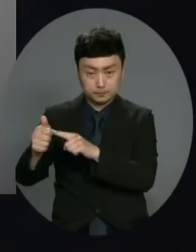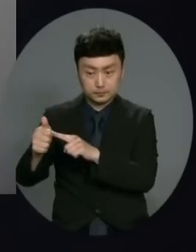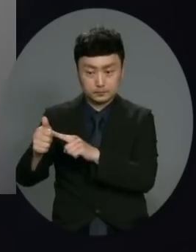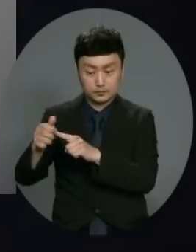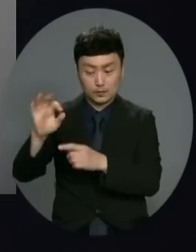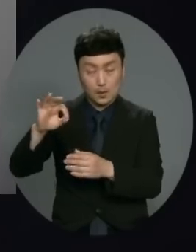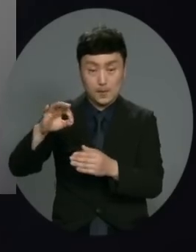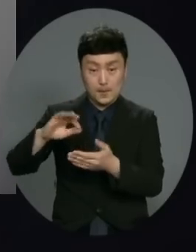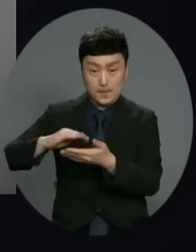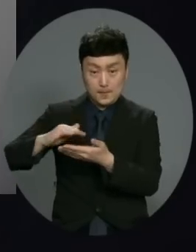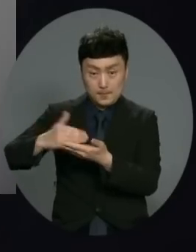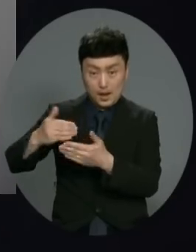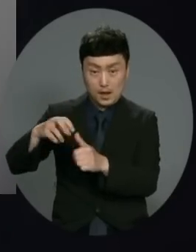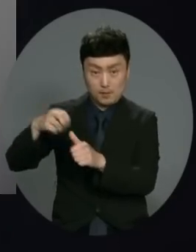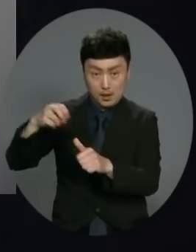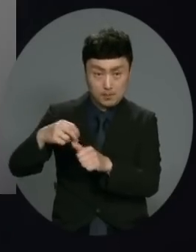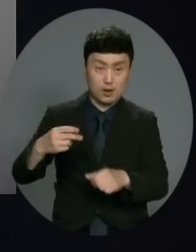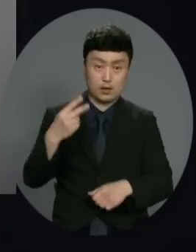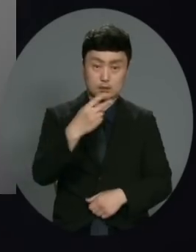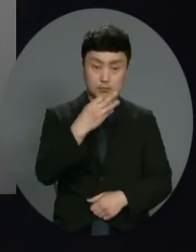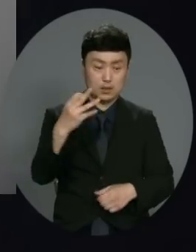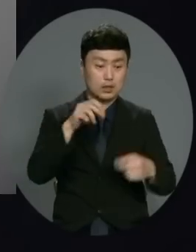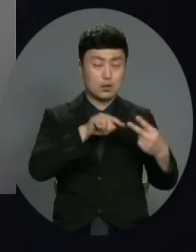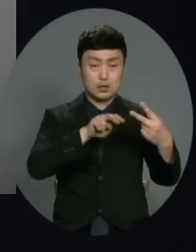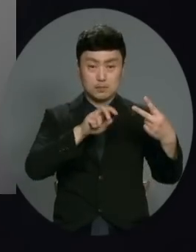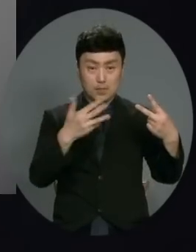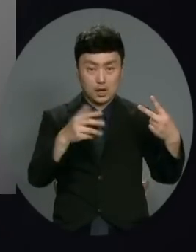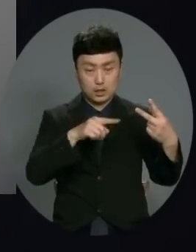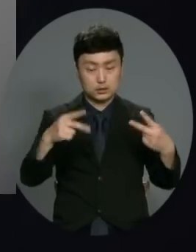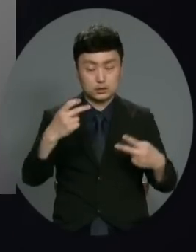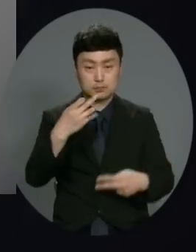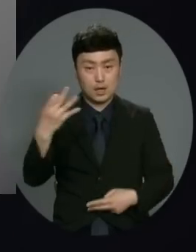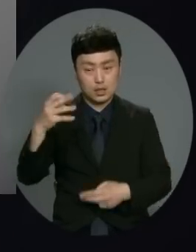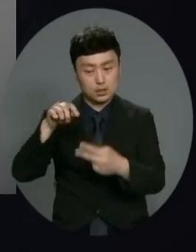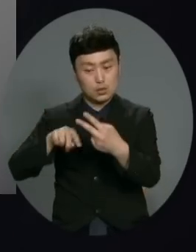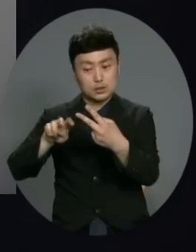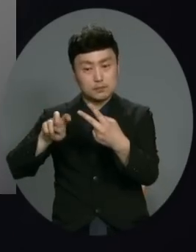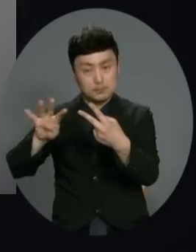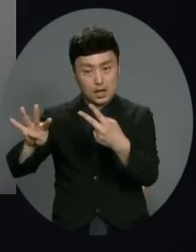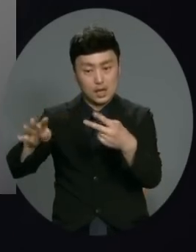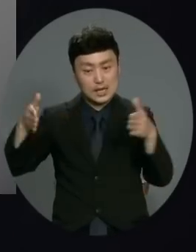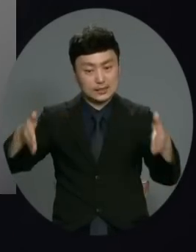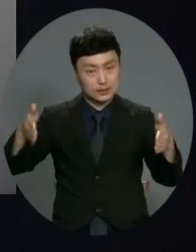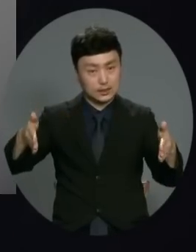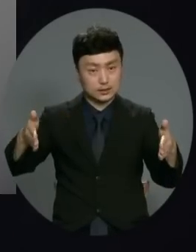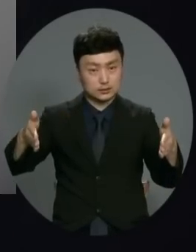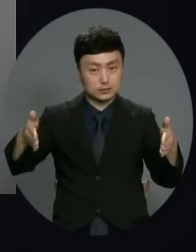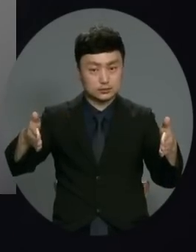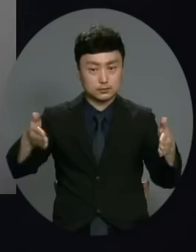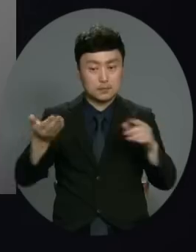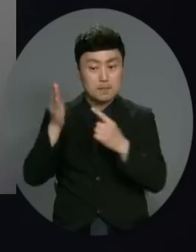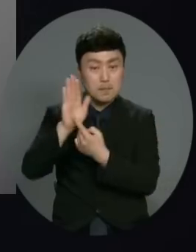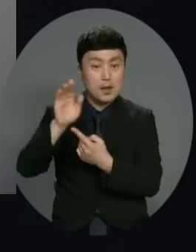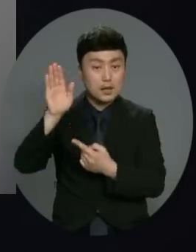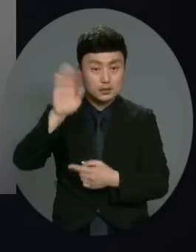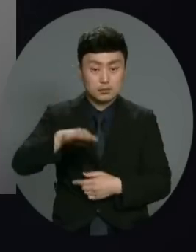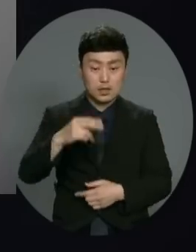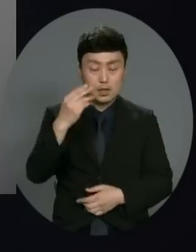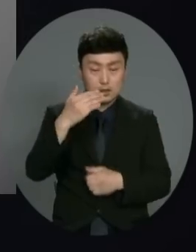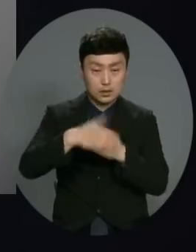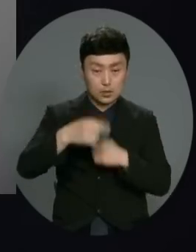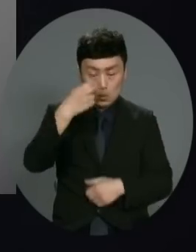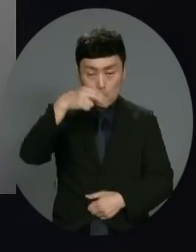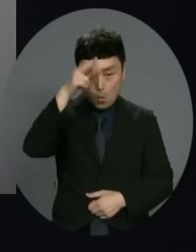직접 인출된 시점이 2013년 2월 28일부터 2014년 2월 24일까지라고 밝혔지만 대구고검은